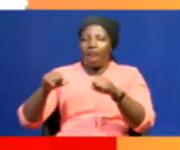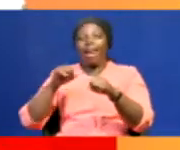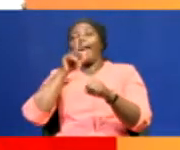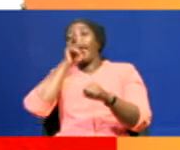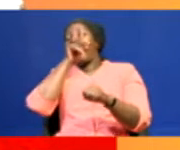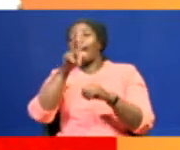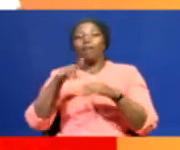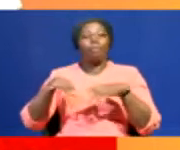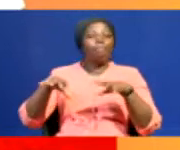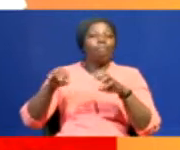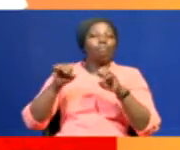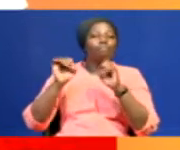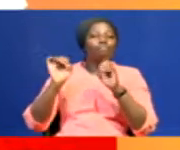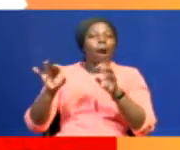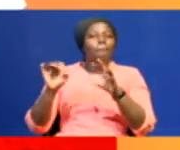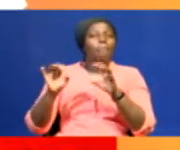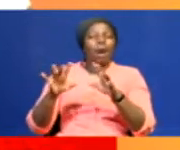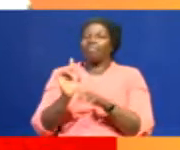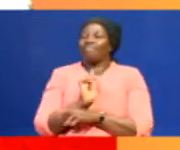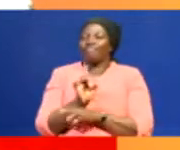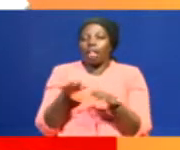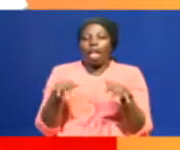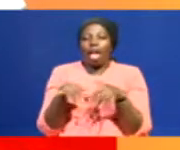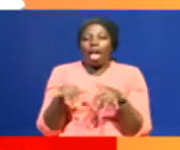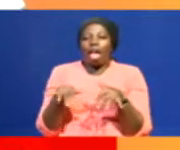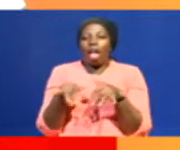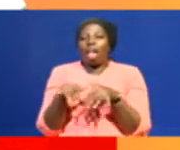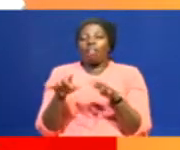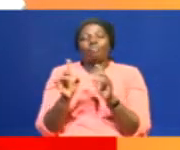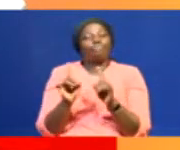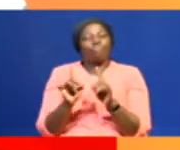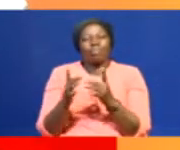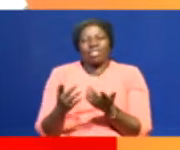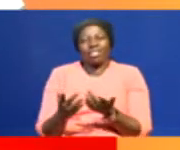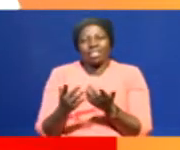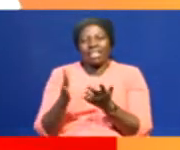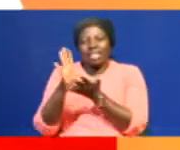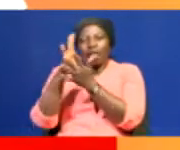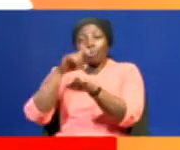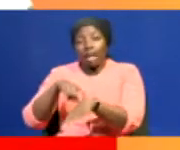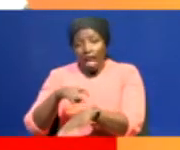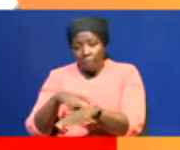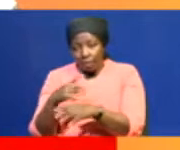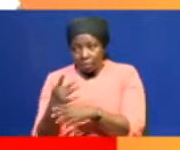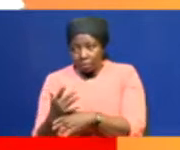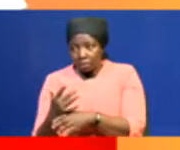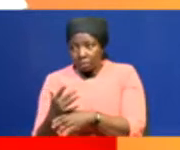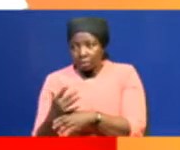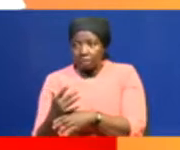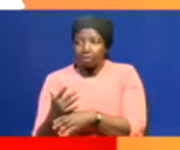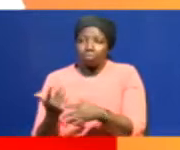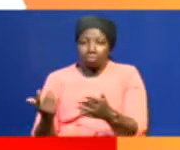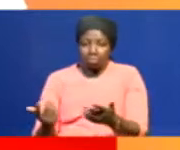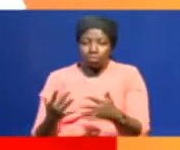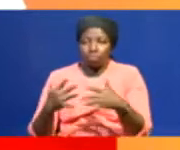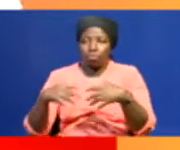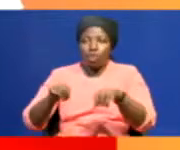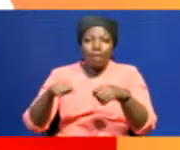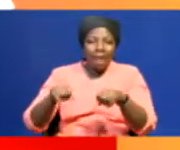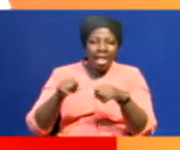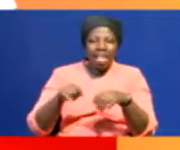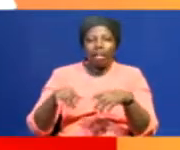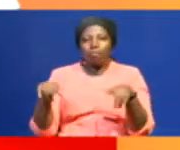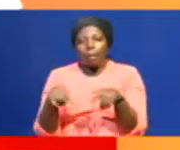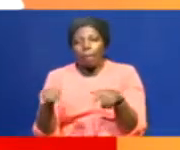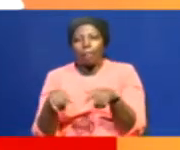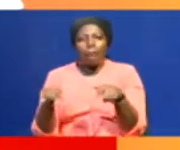pikipiki haitetemeki. Unajua zile pikipiki zetu saa zingine unaweza rudi nyumbani ukosane na bibi na ujue umekosana naye kwa sababu gari, kwa maana pikipiki